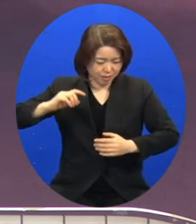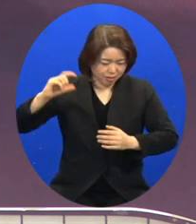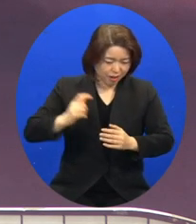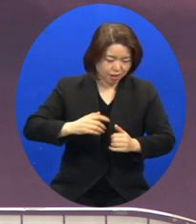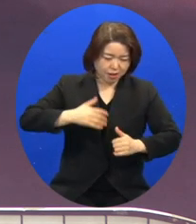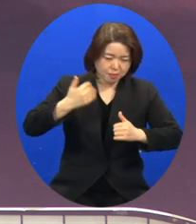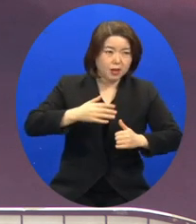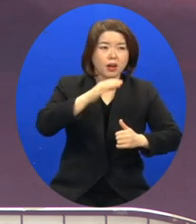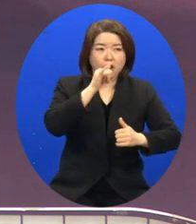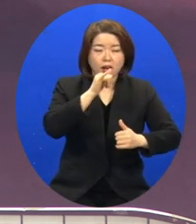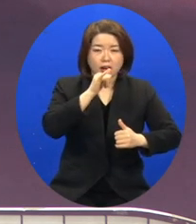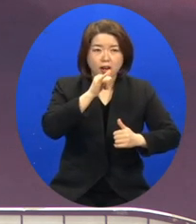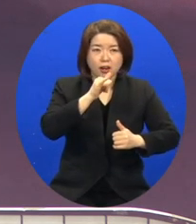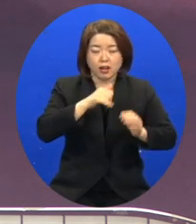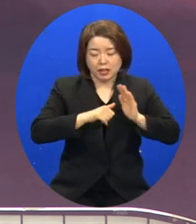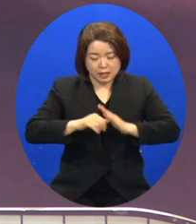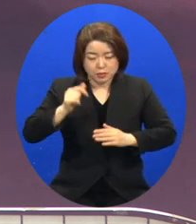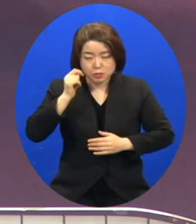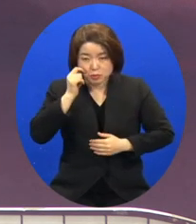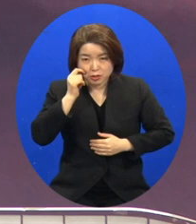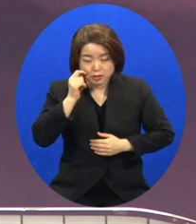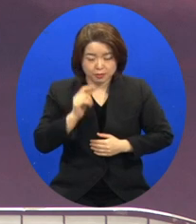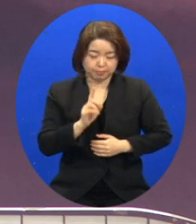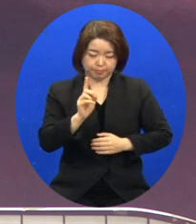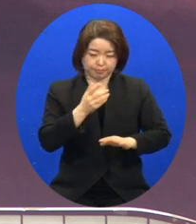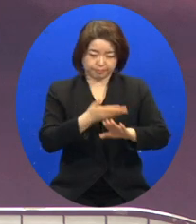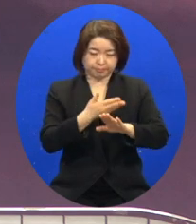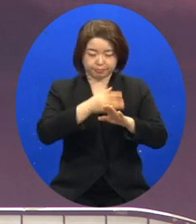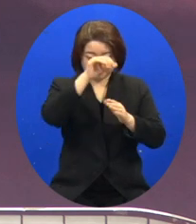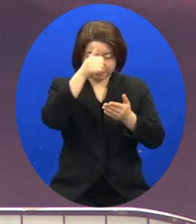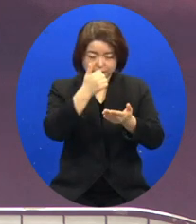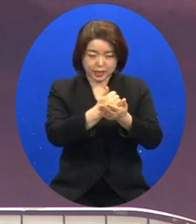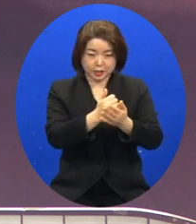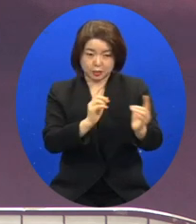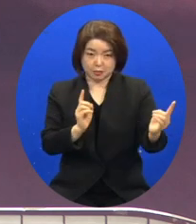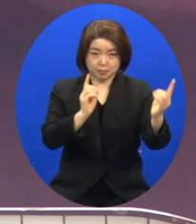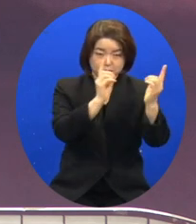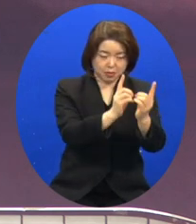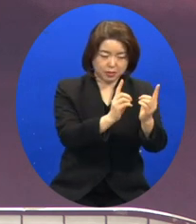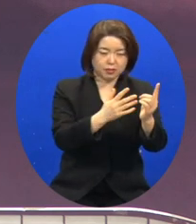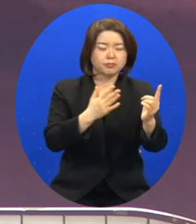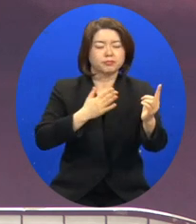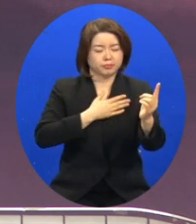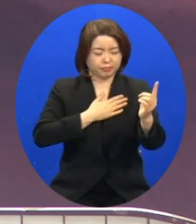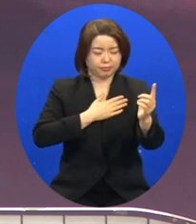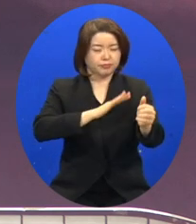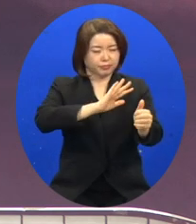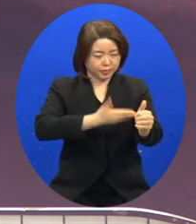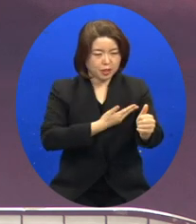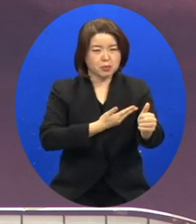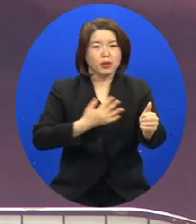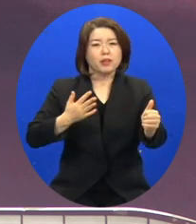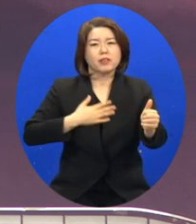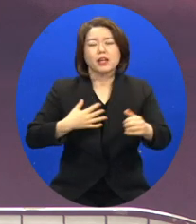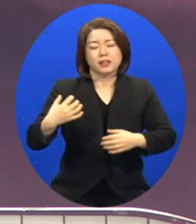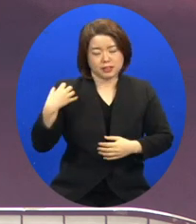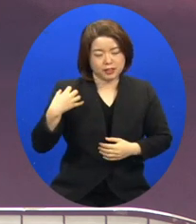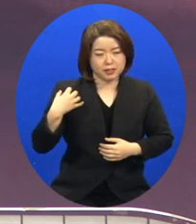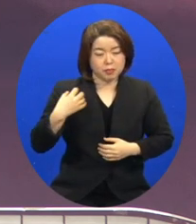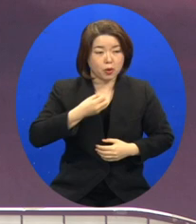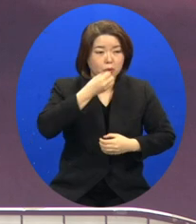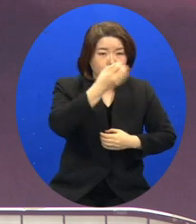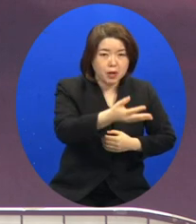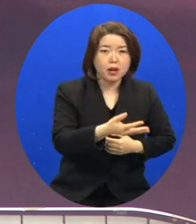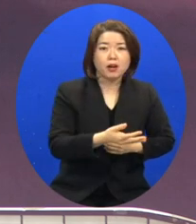장로님 한 분을 찾아 갑니다 그리고 내가 잘 못했어요 닿아 때문이에요 그렇게 자백을